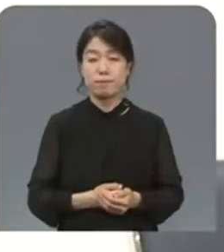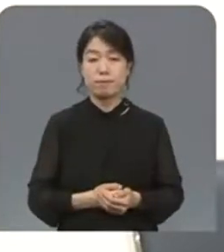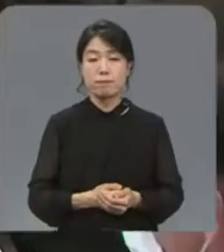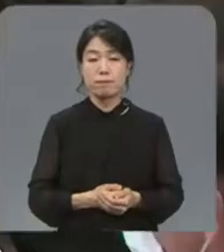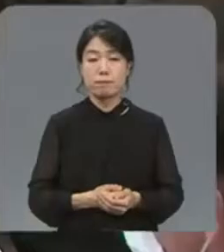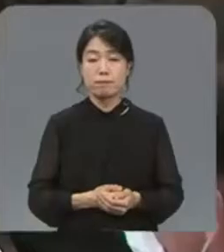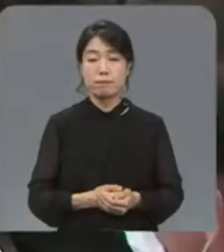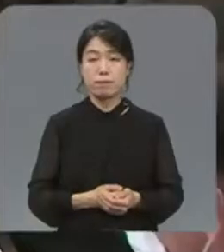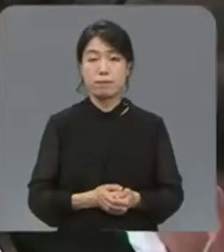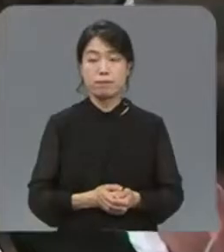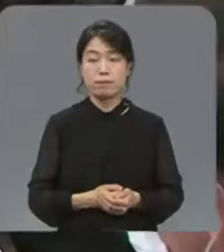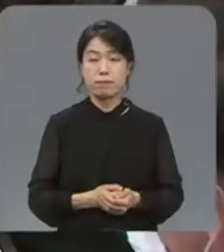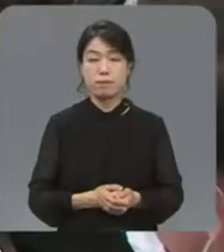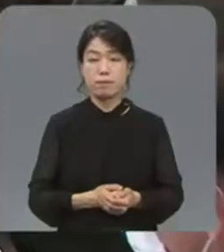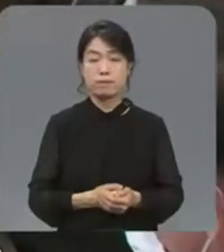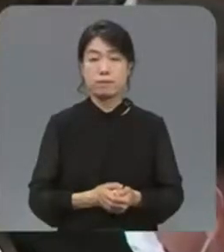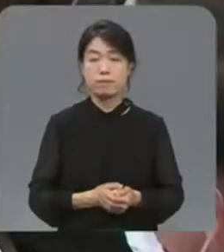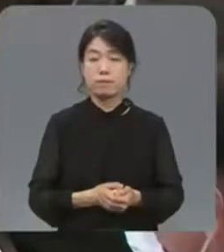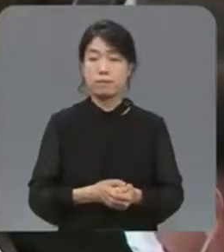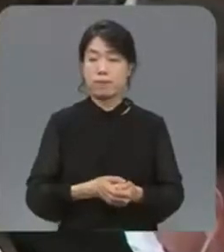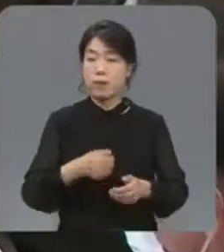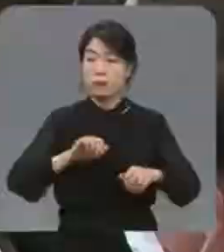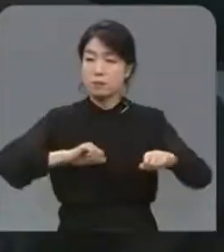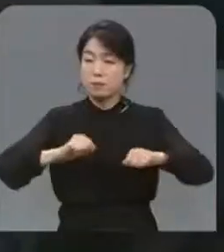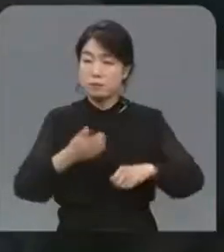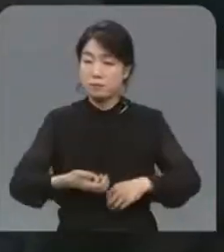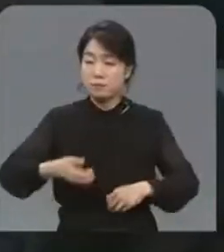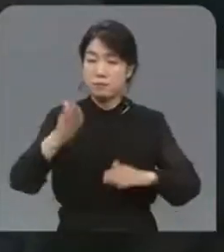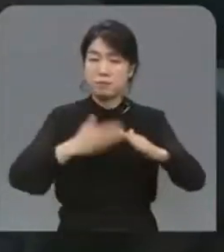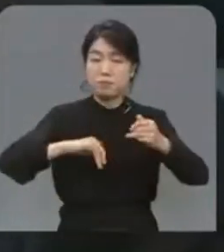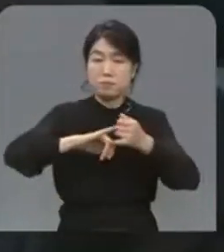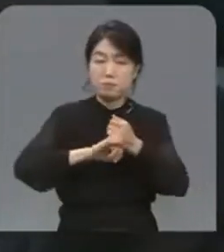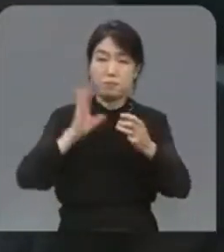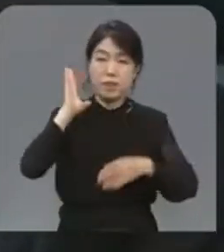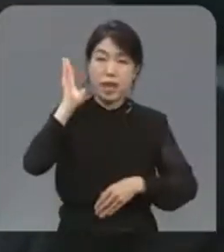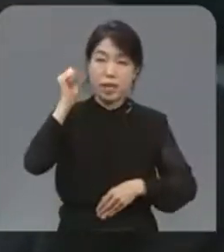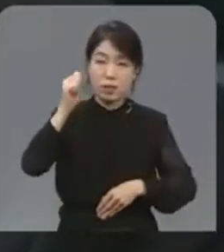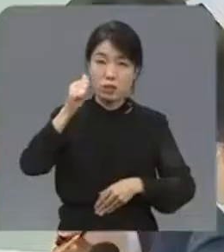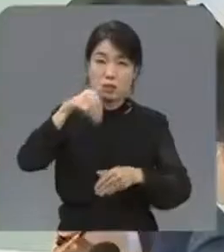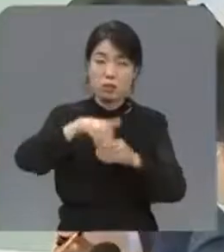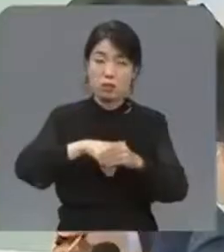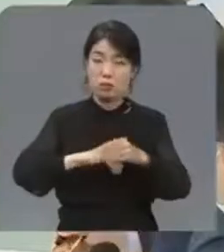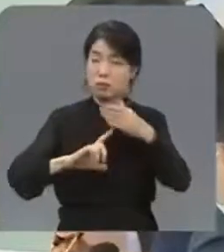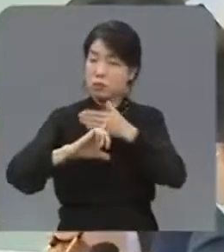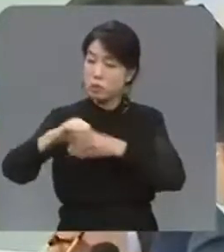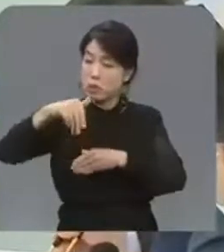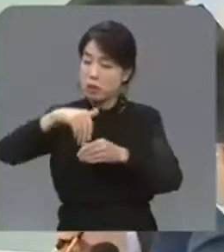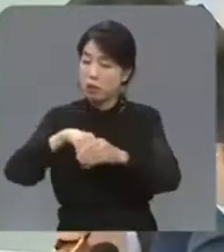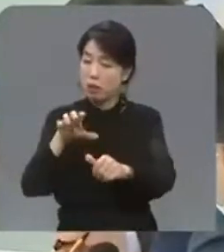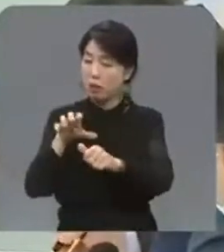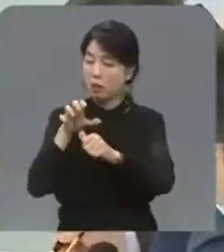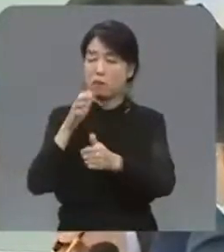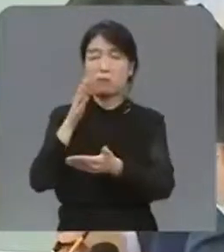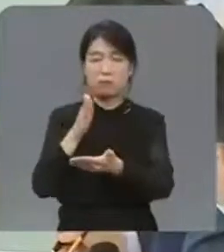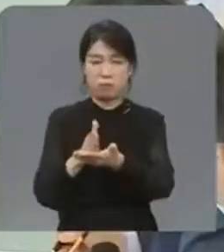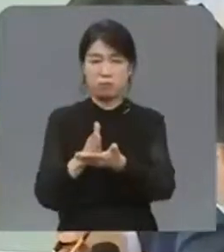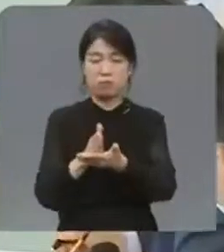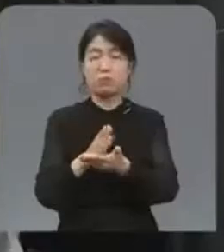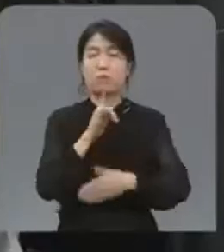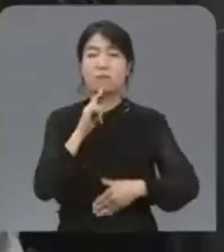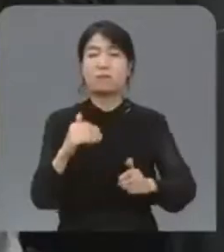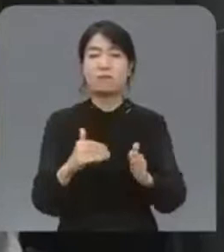생각합니다. 이딴 민생 행보와 각종 공약이 대선에 이은 지방 선거용에 그쳐서는 안 된다는 지적도